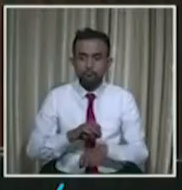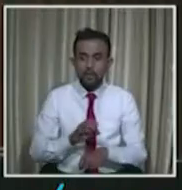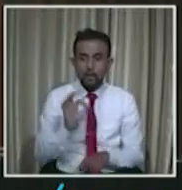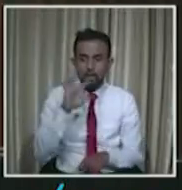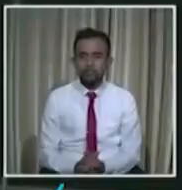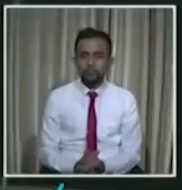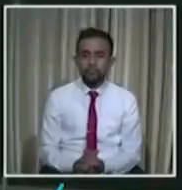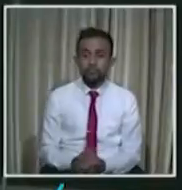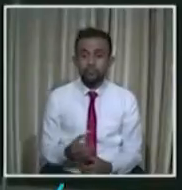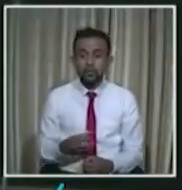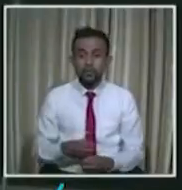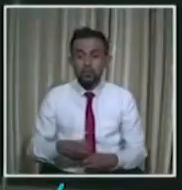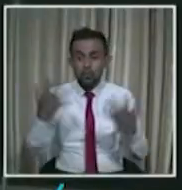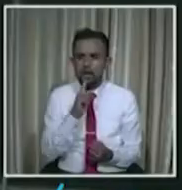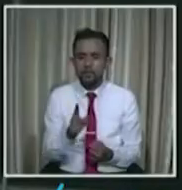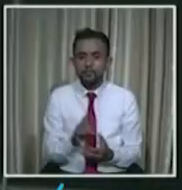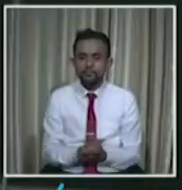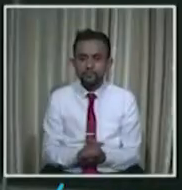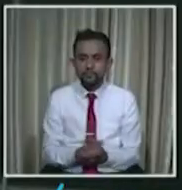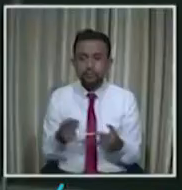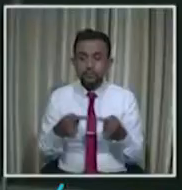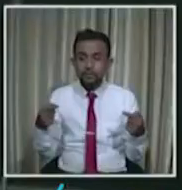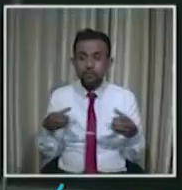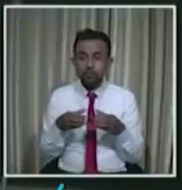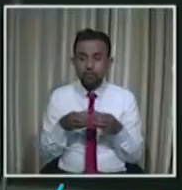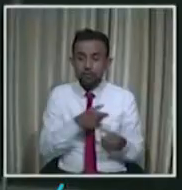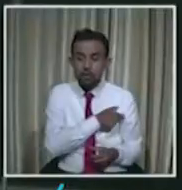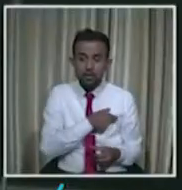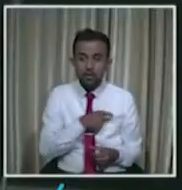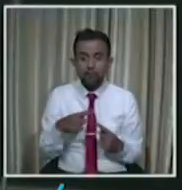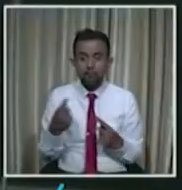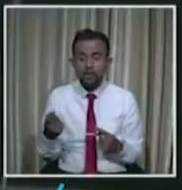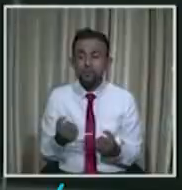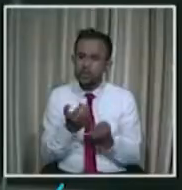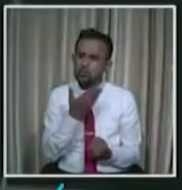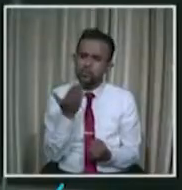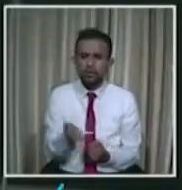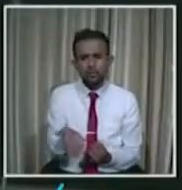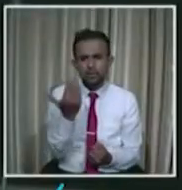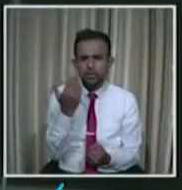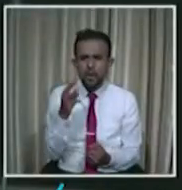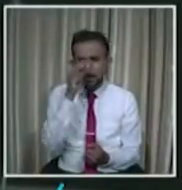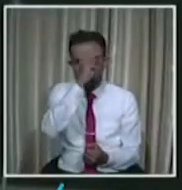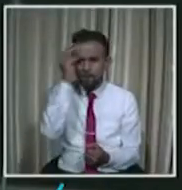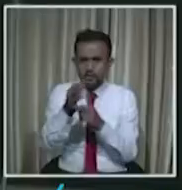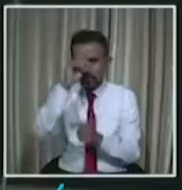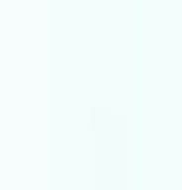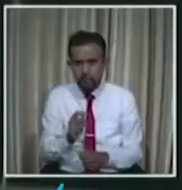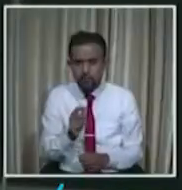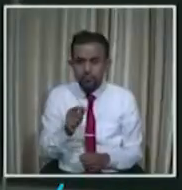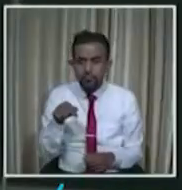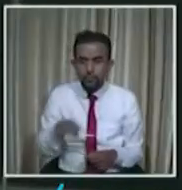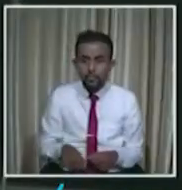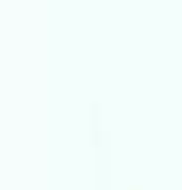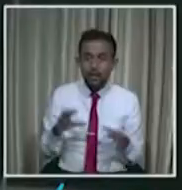නැහැ. පාස්කු ප්‍රහාරයේ වුණේ යහපාලන රජයේ කාලයේ විපක්ෂ නායකතුමාට සහ අනුකූත අයටම අභියෝග කරන්න පුළුවන් නම් මෛත්‍රීපාල සිරිසේන ජනාධිපතිතුමා